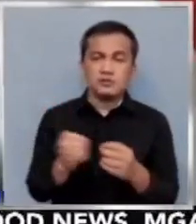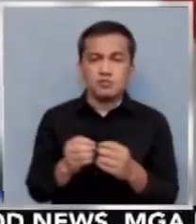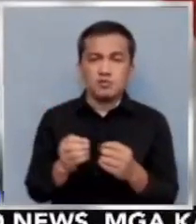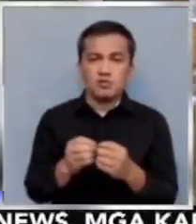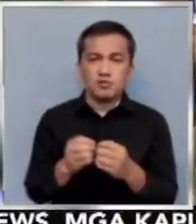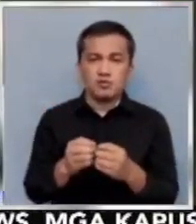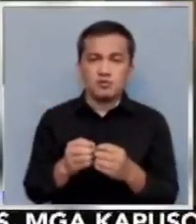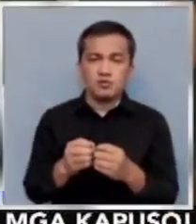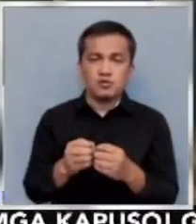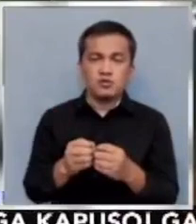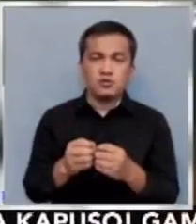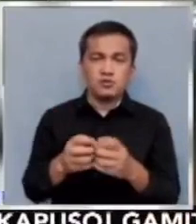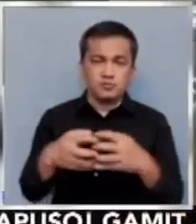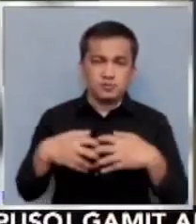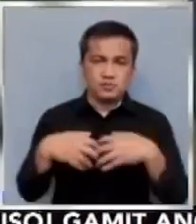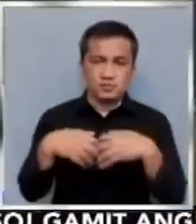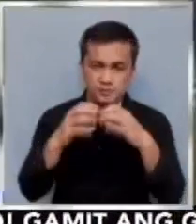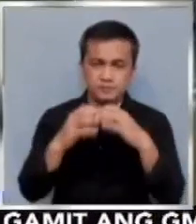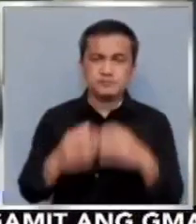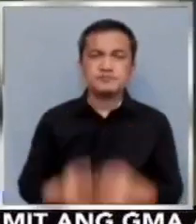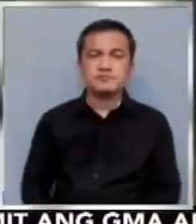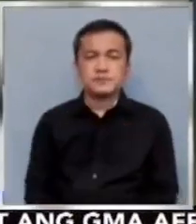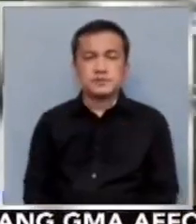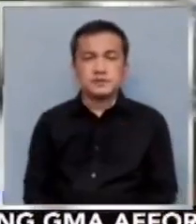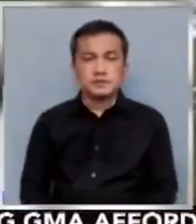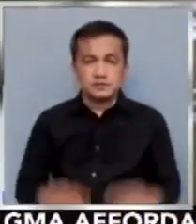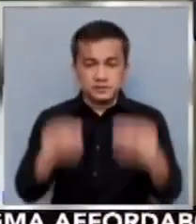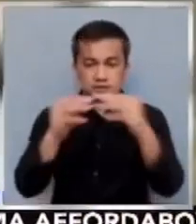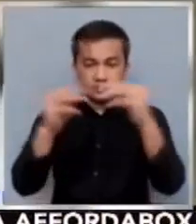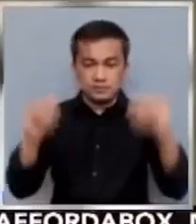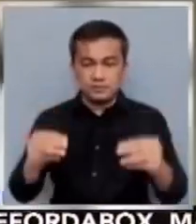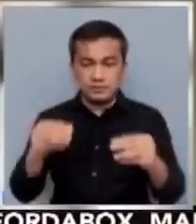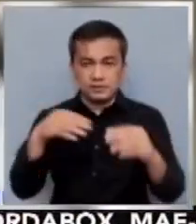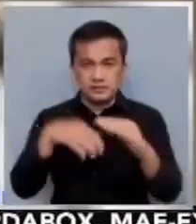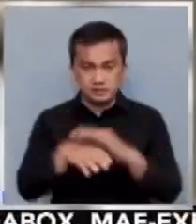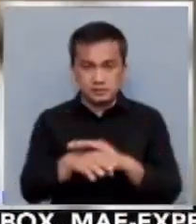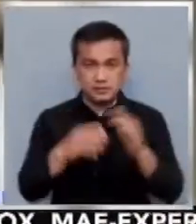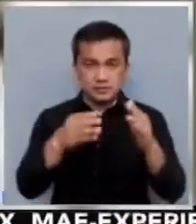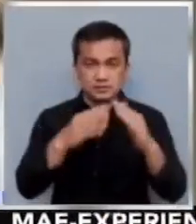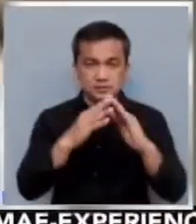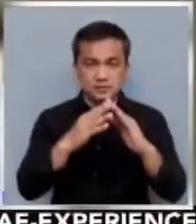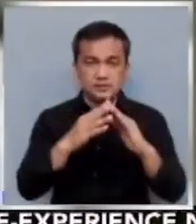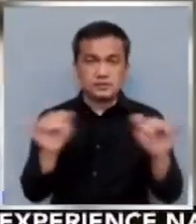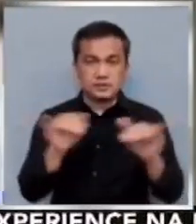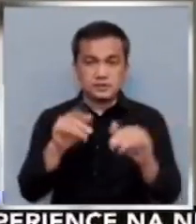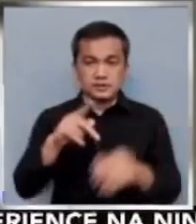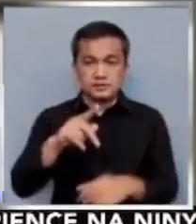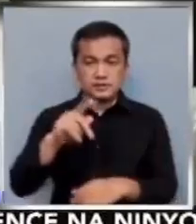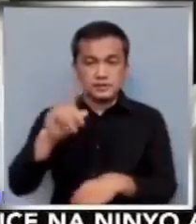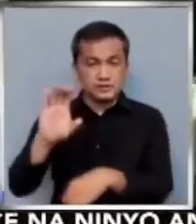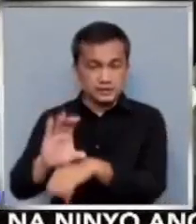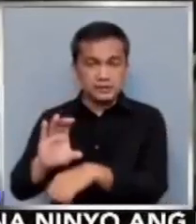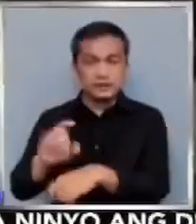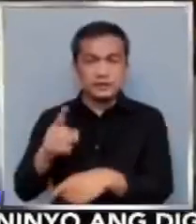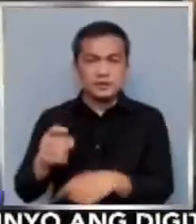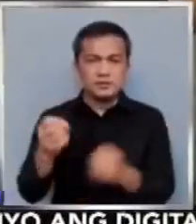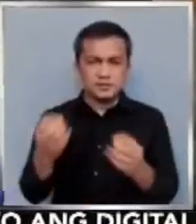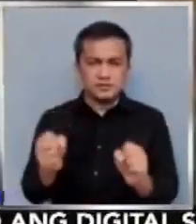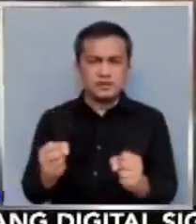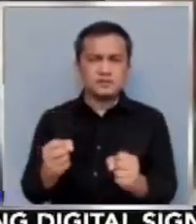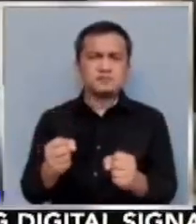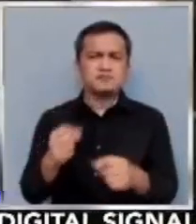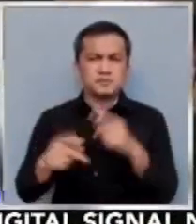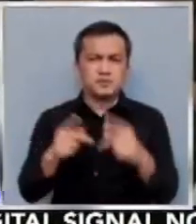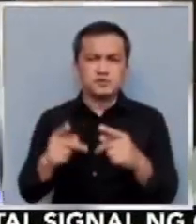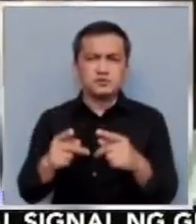kanila. Sa ilang malls na indoor gaya dito sa Pasay, pwede na rin ang maramihang tao sa loob. Naidaraos na rin